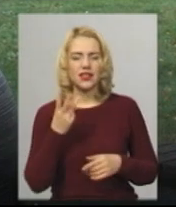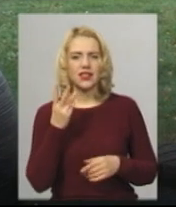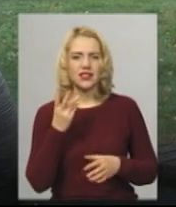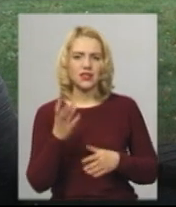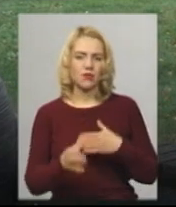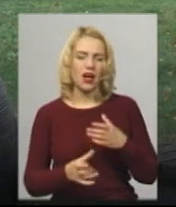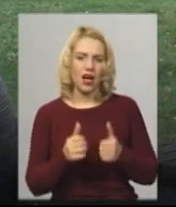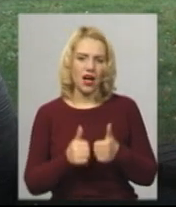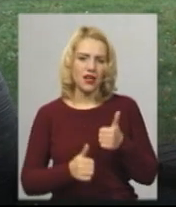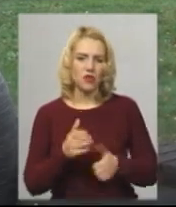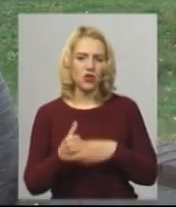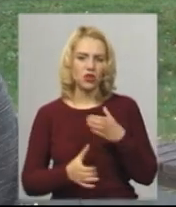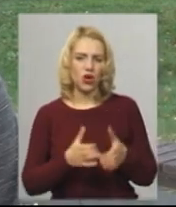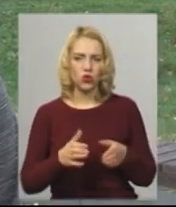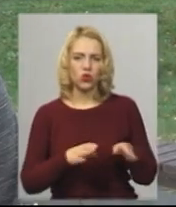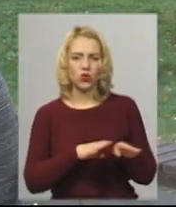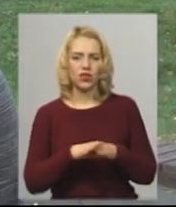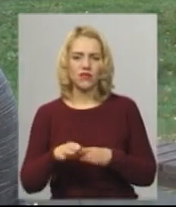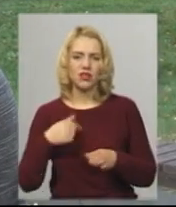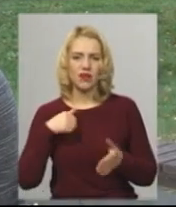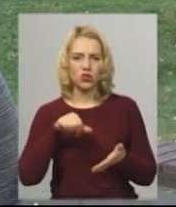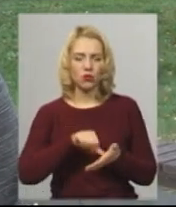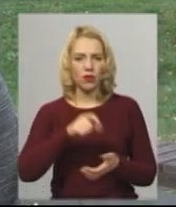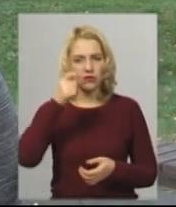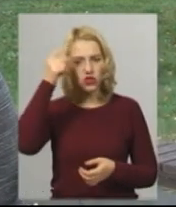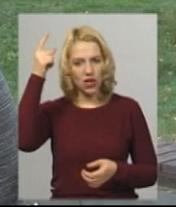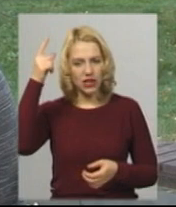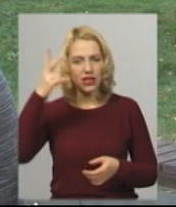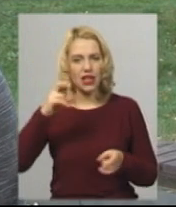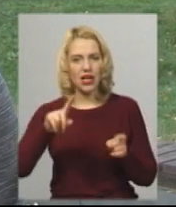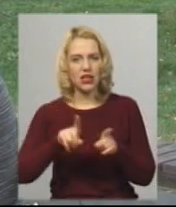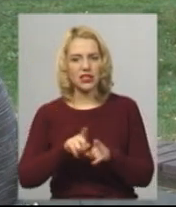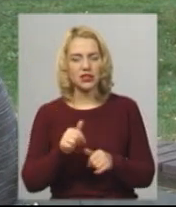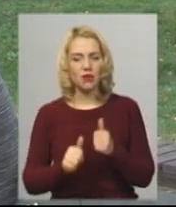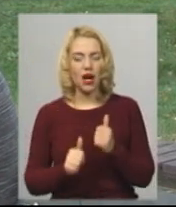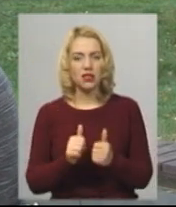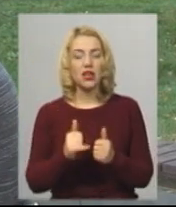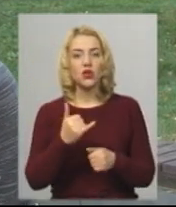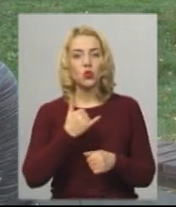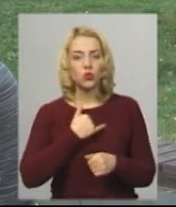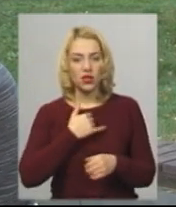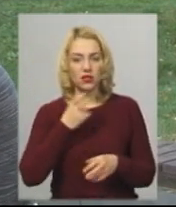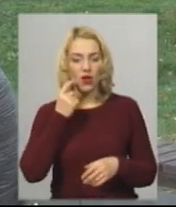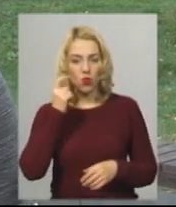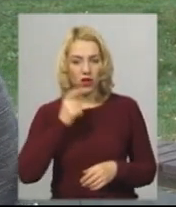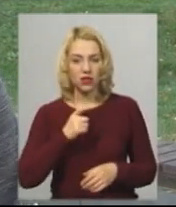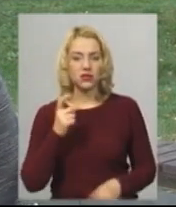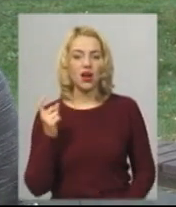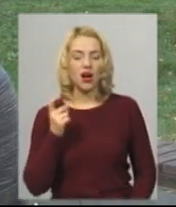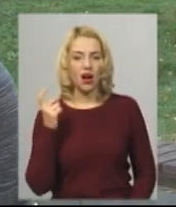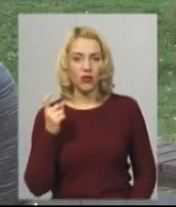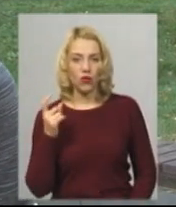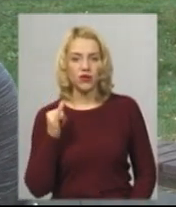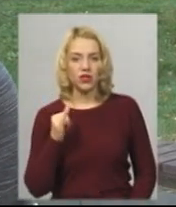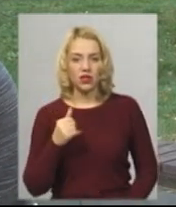рівня. Я виступав в Чехії на таких змаганнях і в нас на Україні, в Харкові, нас